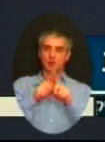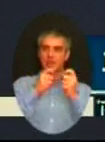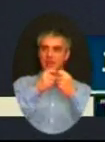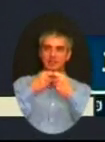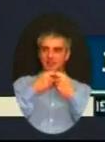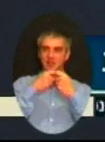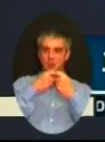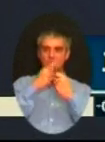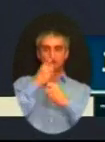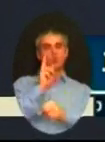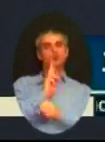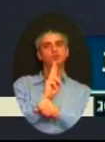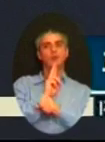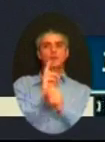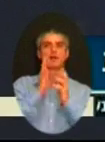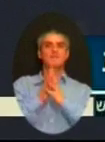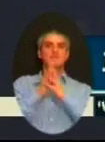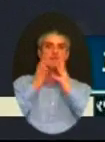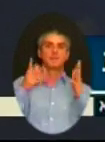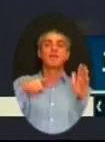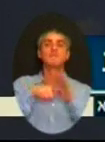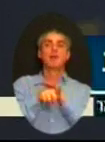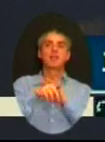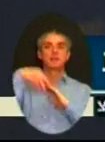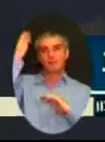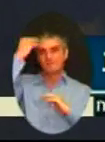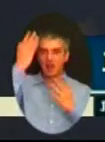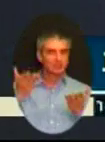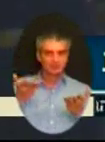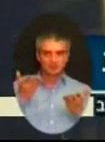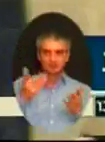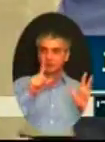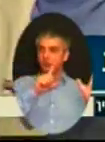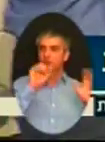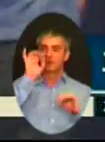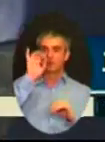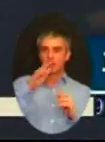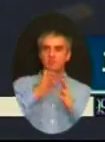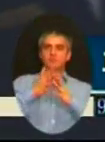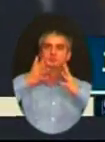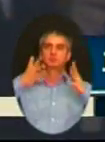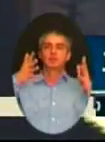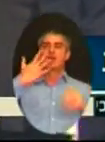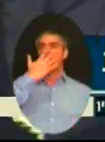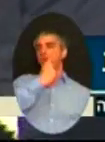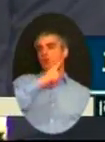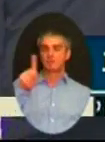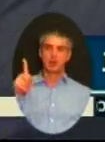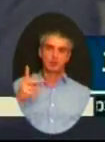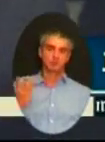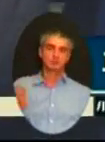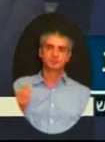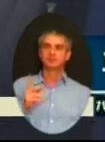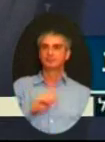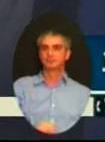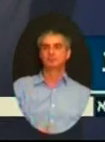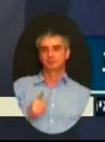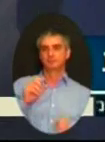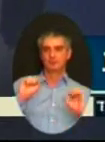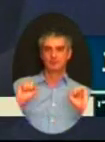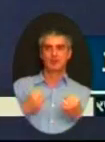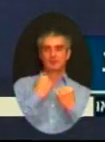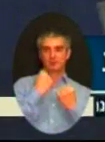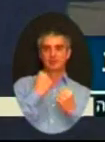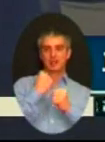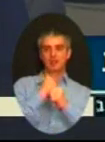ארגון שמשמר ומרחיב את הפליטים הפלסטינים. מ-700,000 הם גדלו כבר ל-5 מיליון, וגם למאמץ